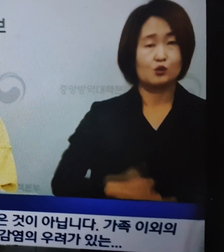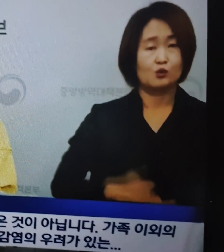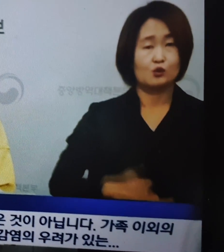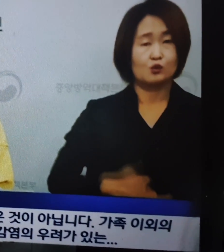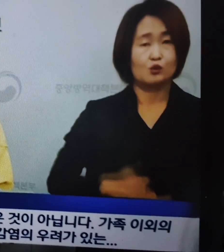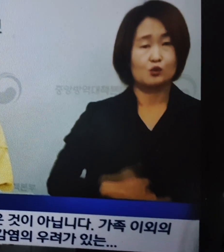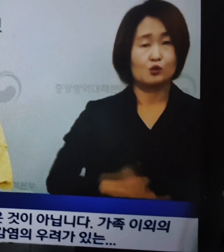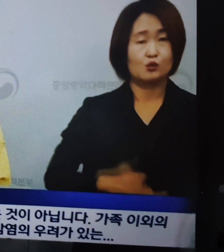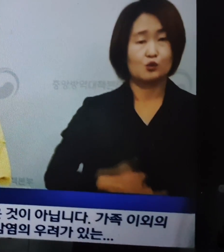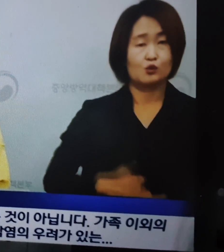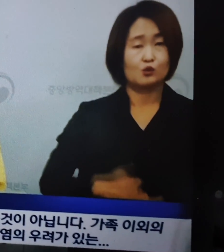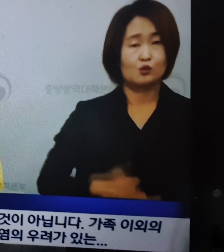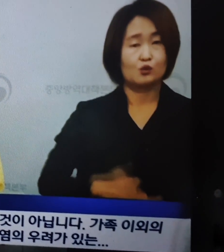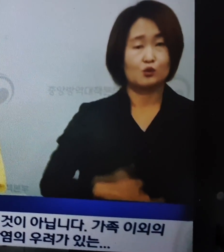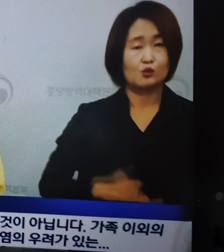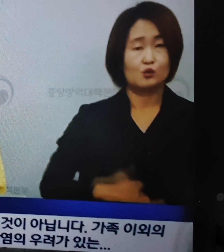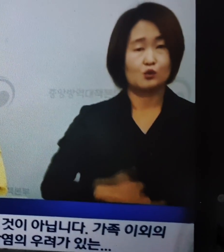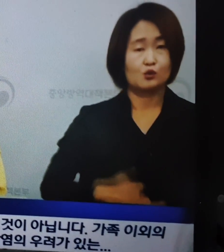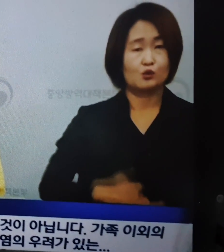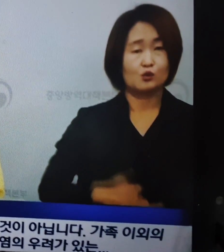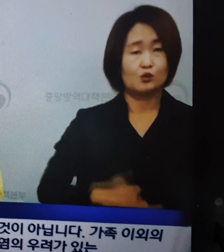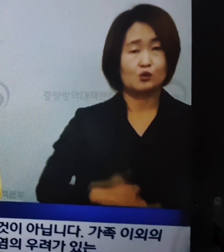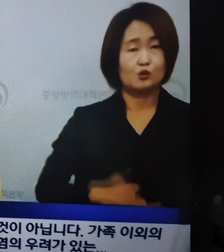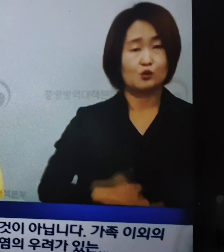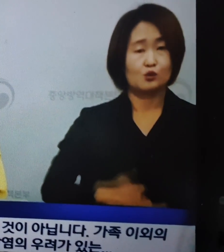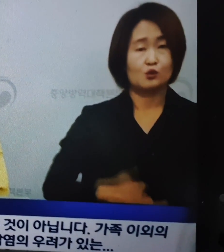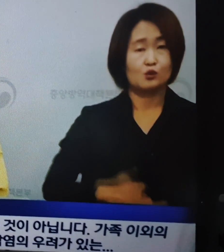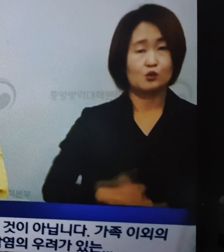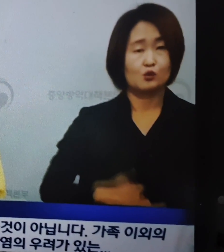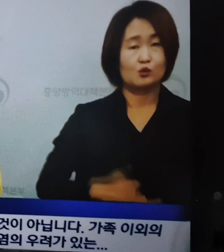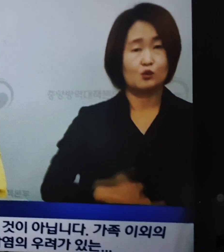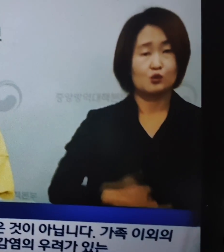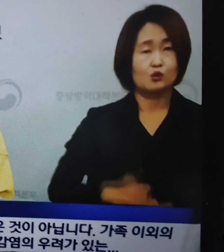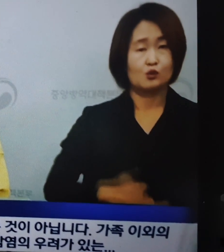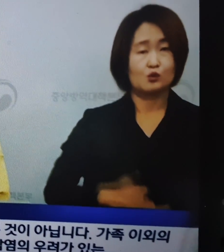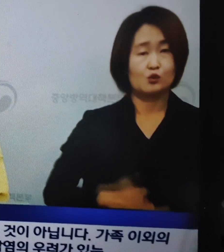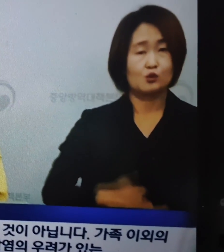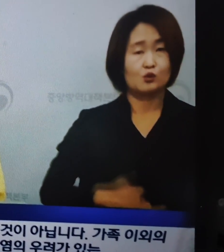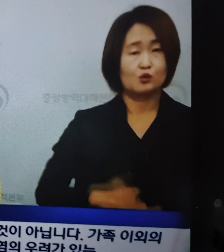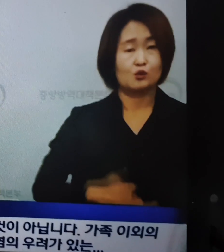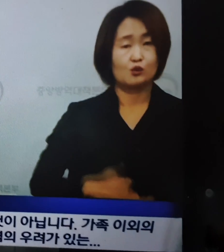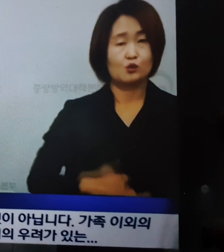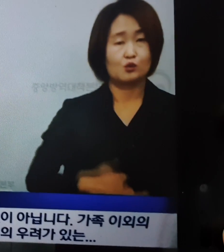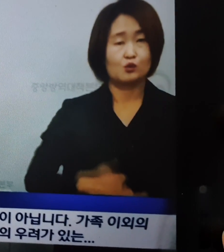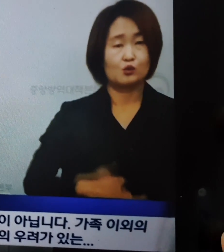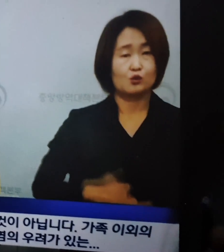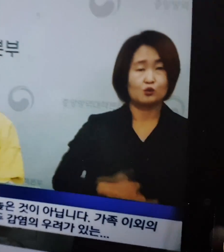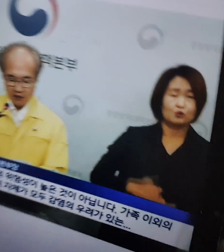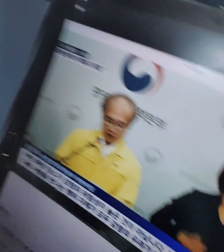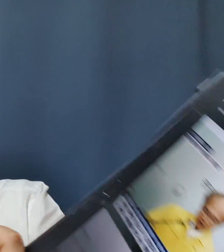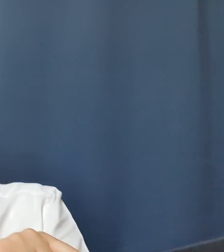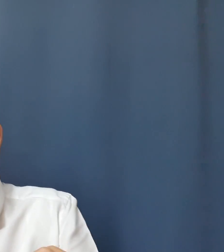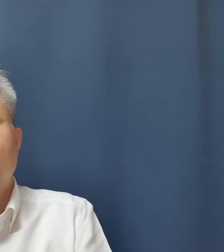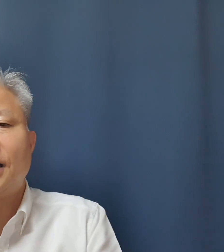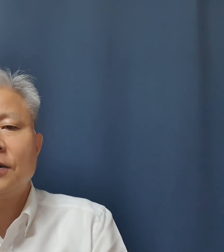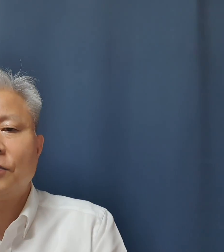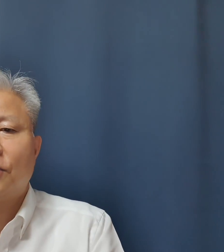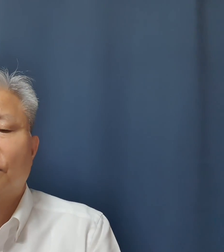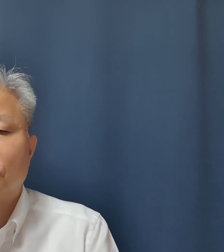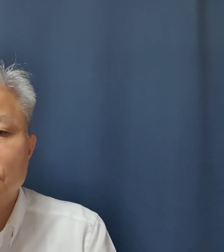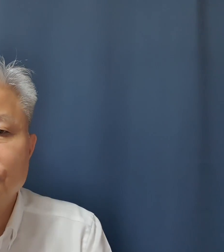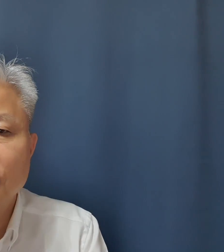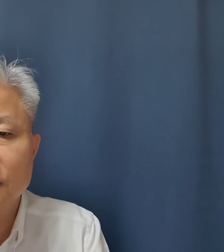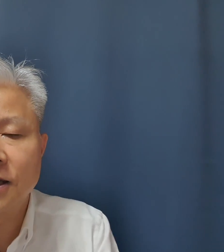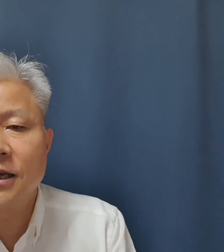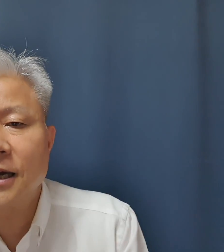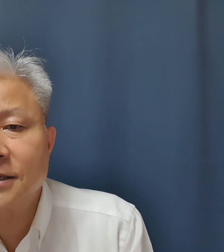자체가 가족끼리 위해 는다 감량 우리가 있다 이런 소리는 하나마나한 소리 특히 이게 파리로